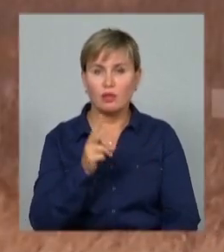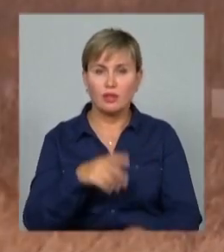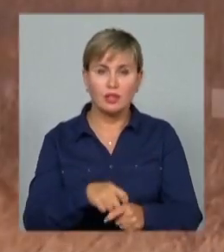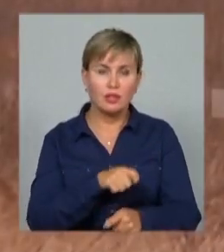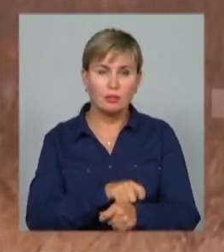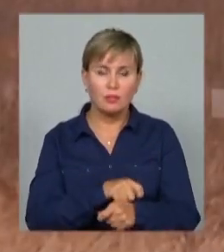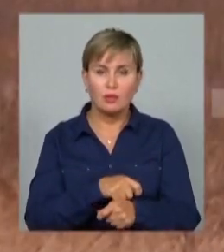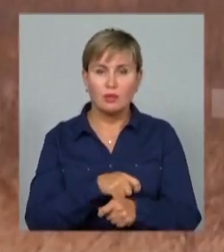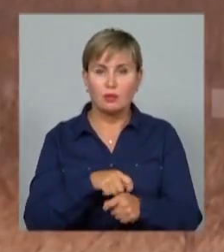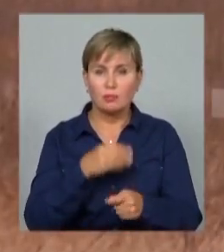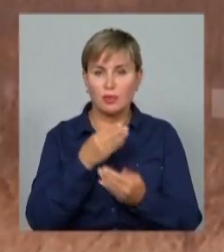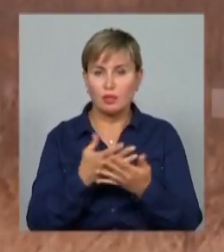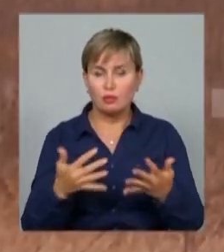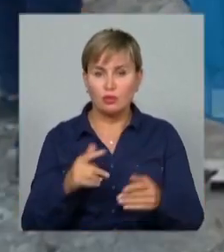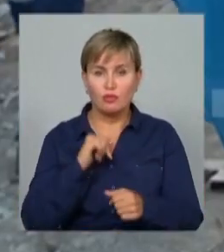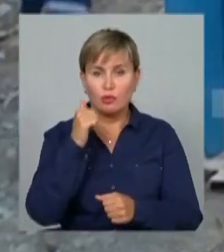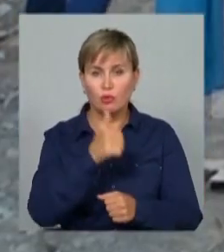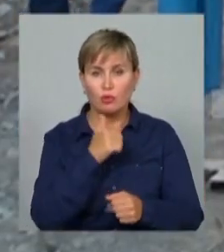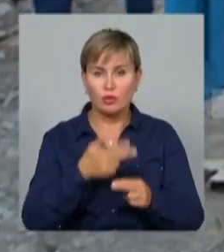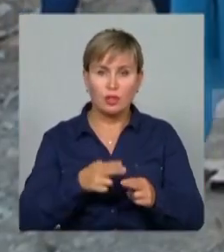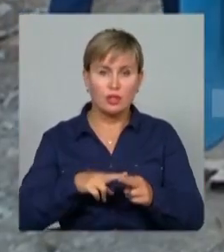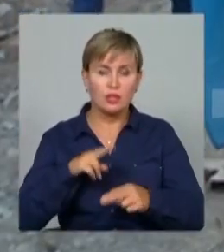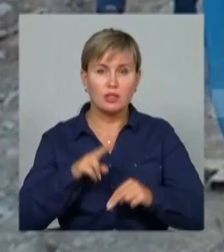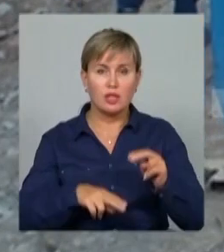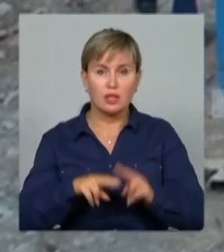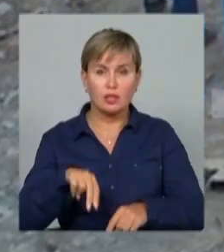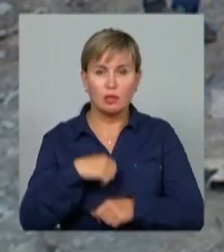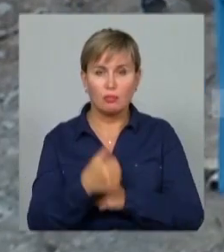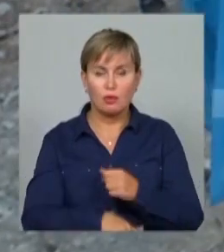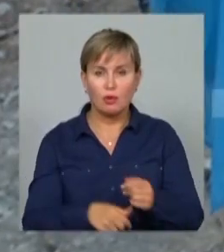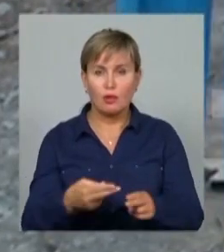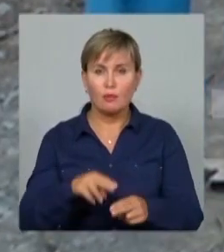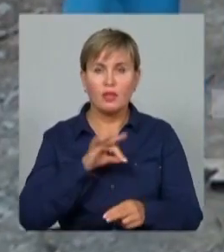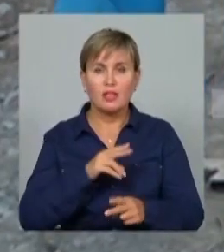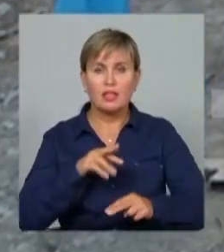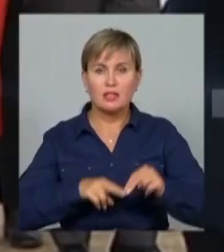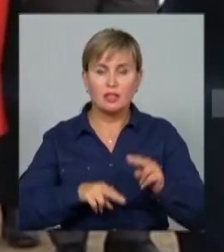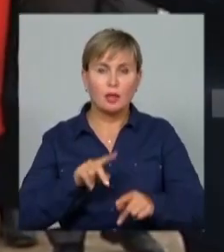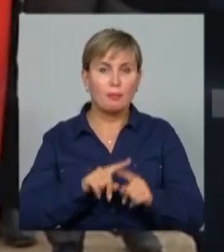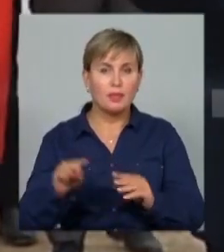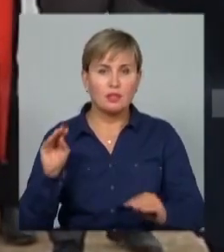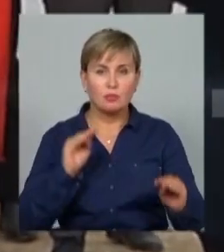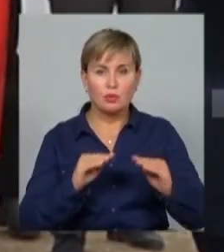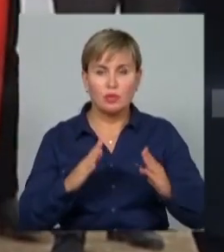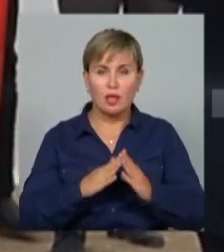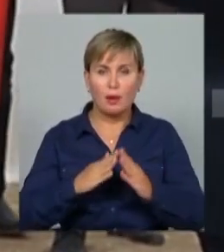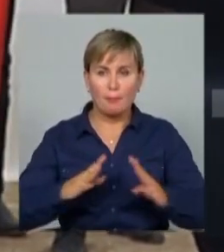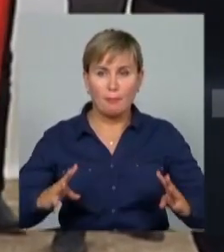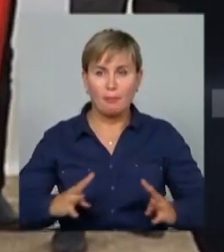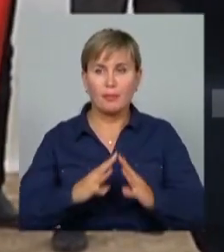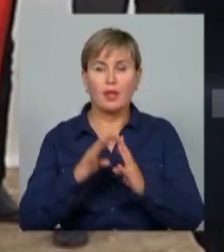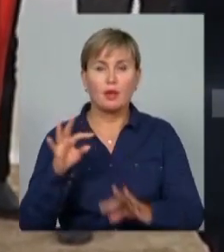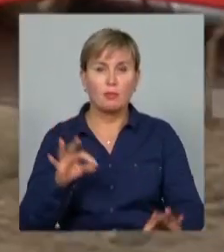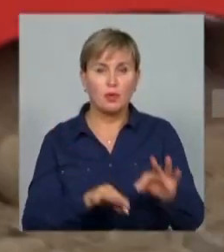метров продукции в год. Это трехслойный строительный материал, который применяется для строительства быстросборных каркасных домов.